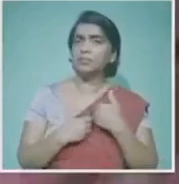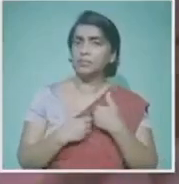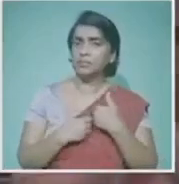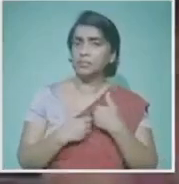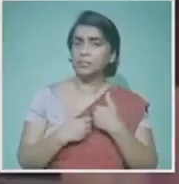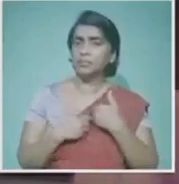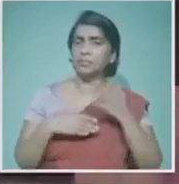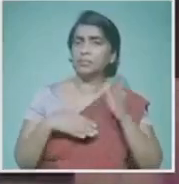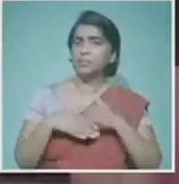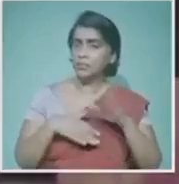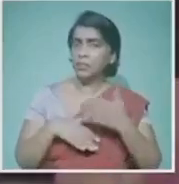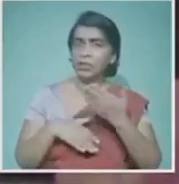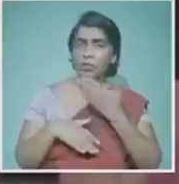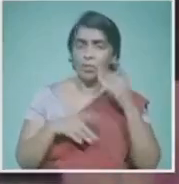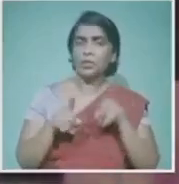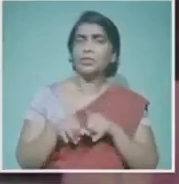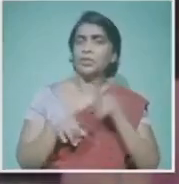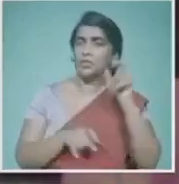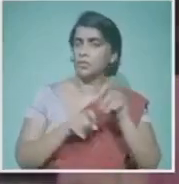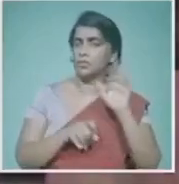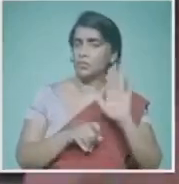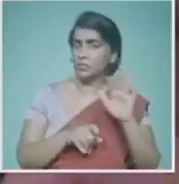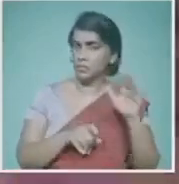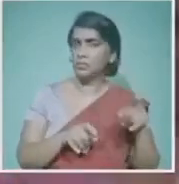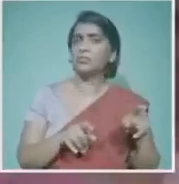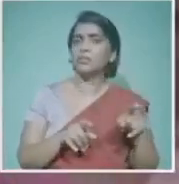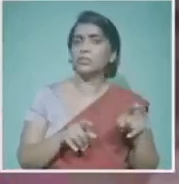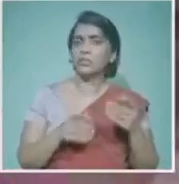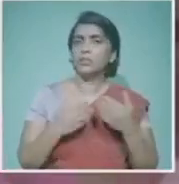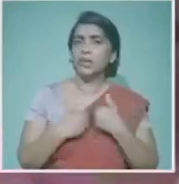நாங்கள் இப்பொழுது இருக்கிற நிலைமையிலே இருந்து மாற்று சிந்தனையை கூட பரிசீலிப்பதற்கு கூட நாங்கள் தயாராக